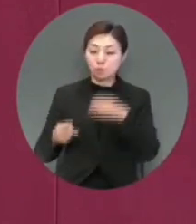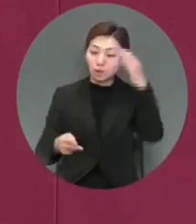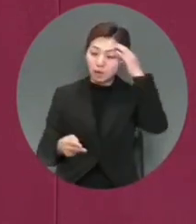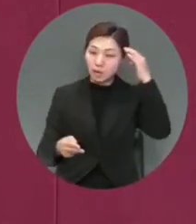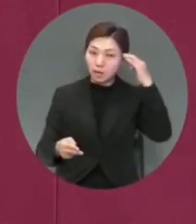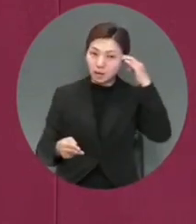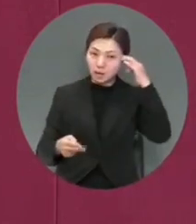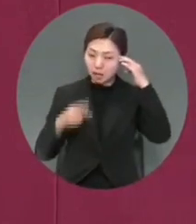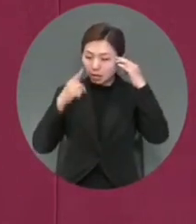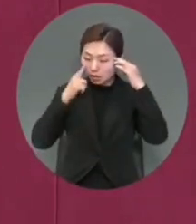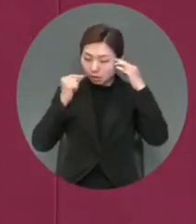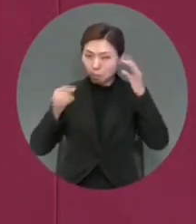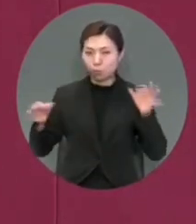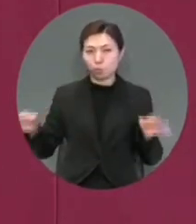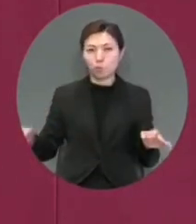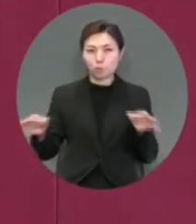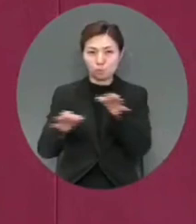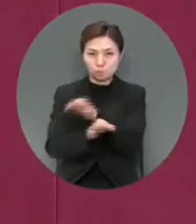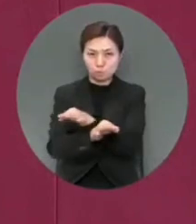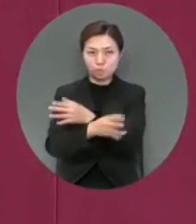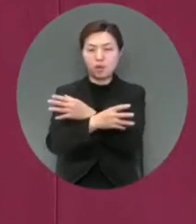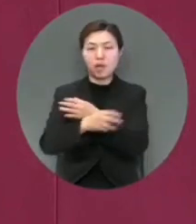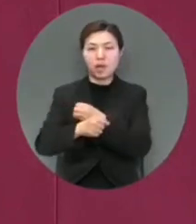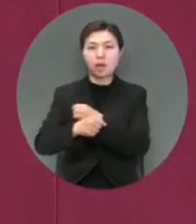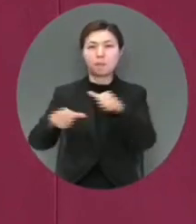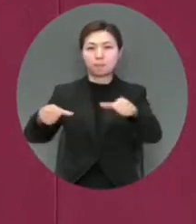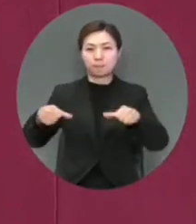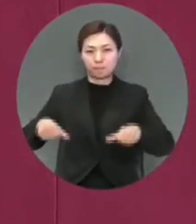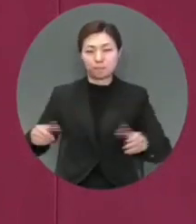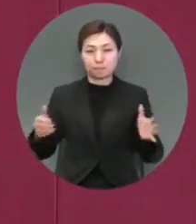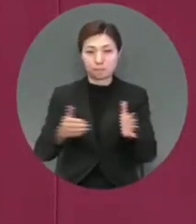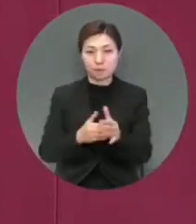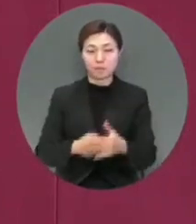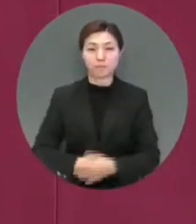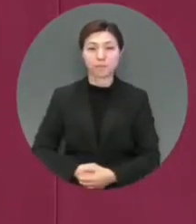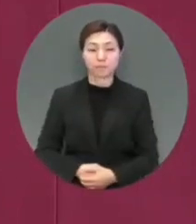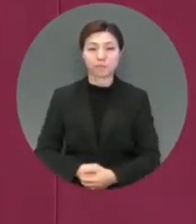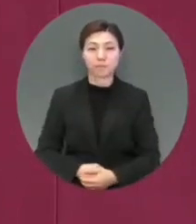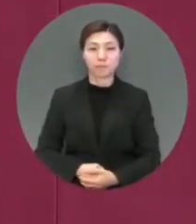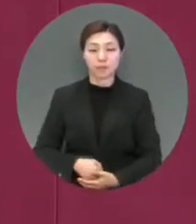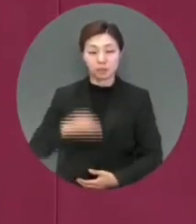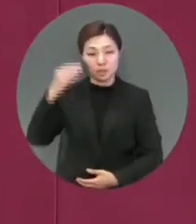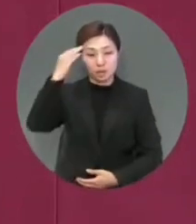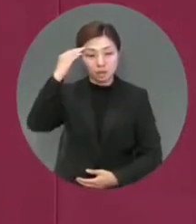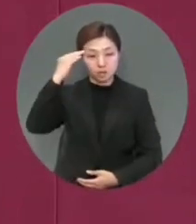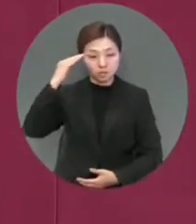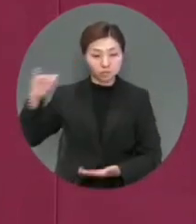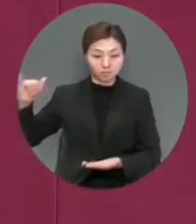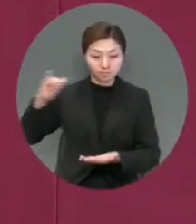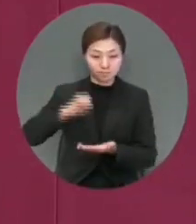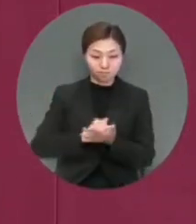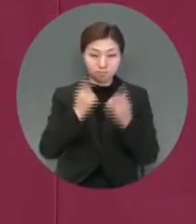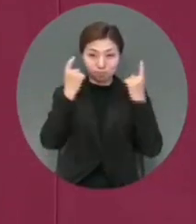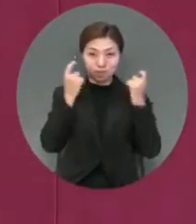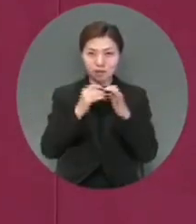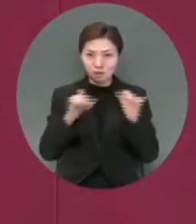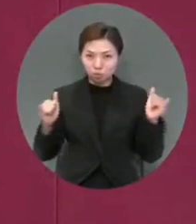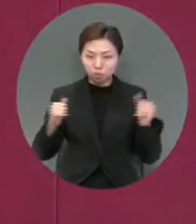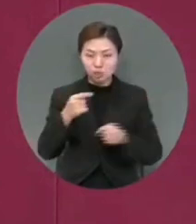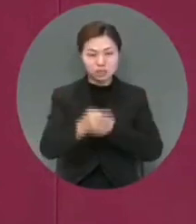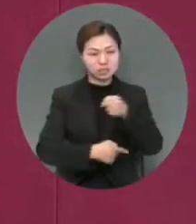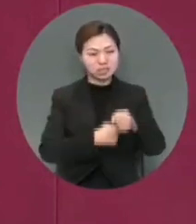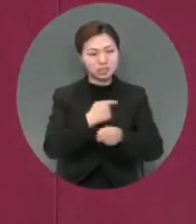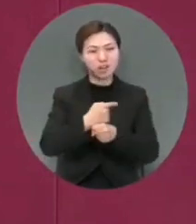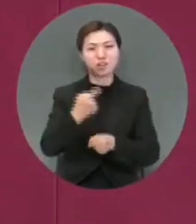오간 방문객 수가 역대 최대치인 연간 1천만 명 수준에 근접한 것은